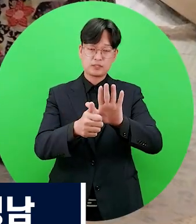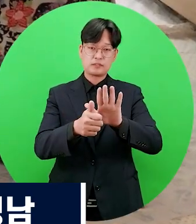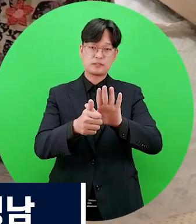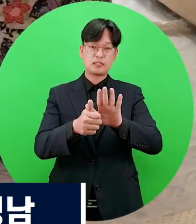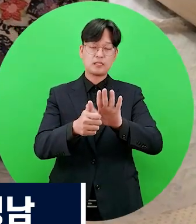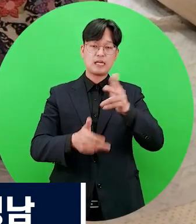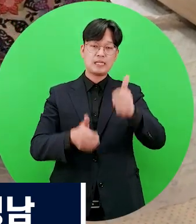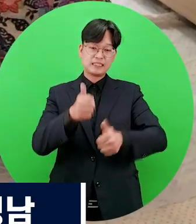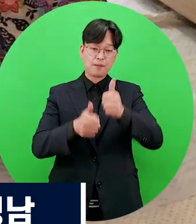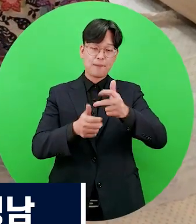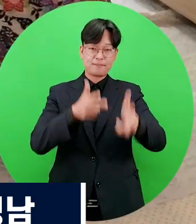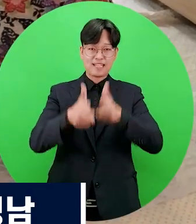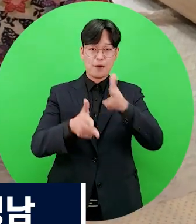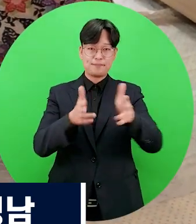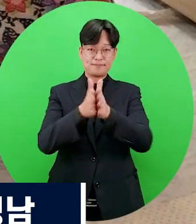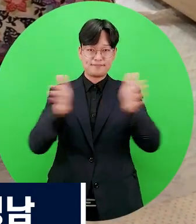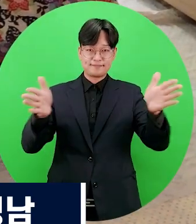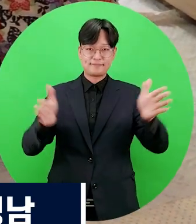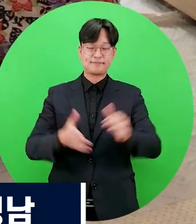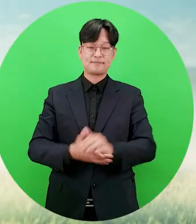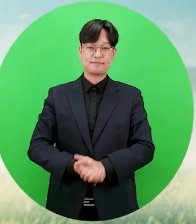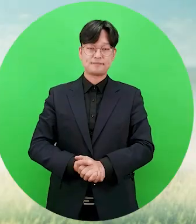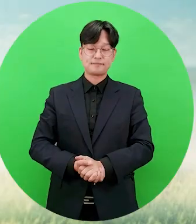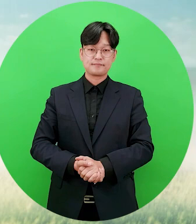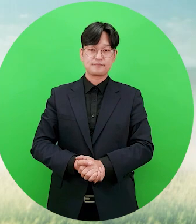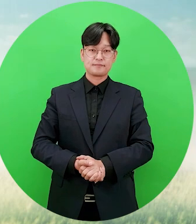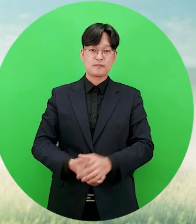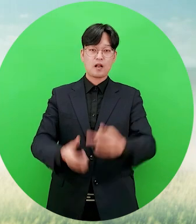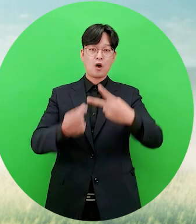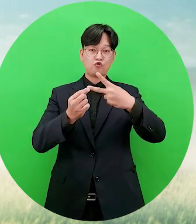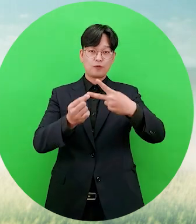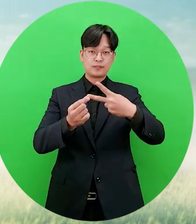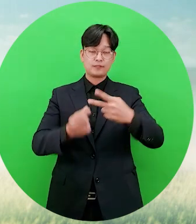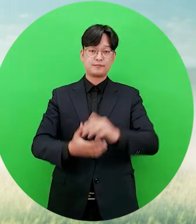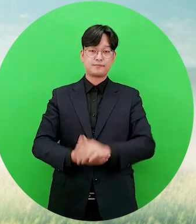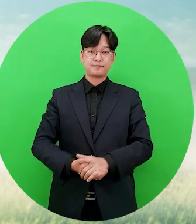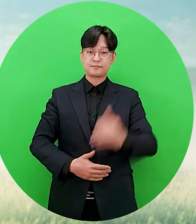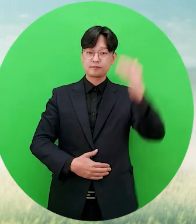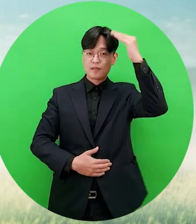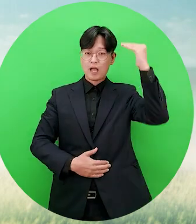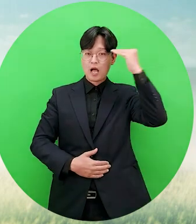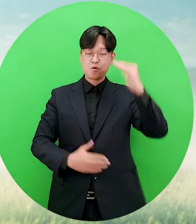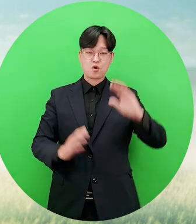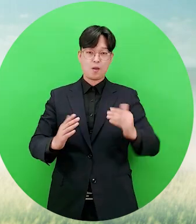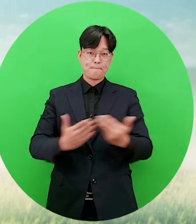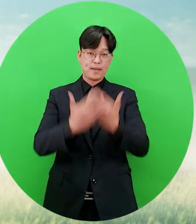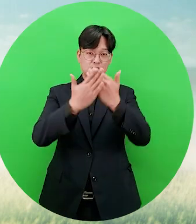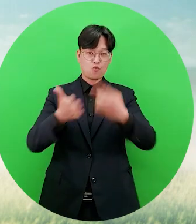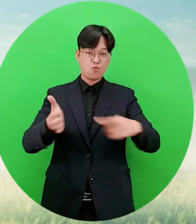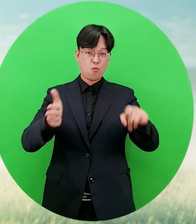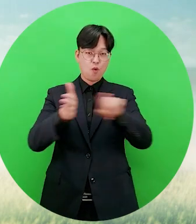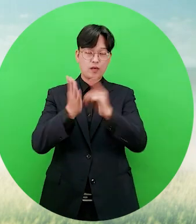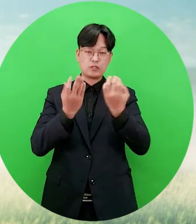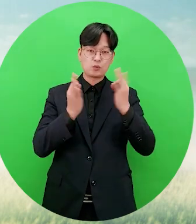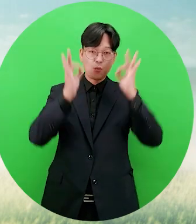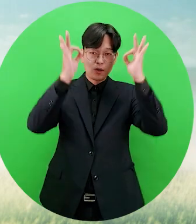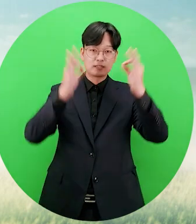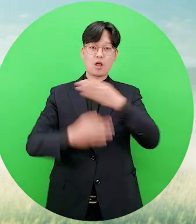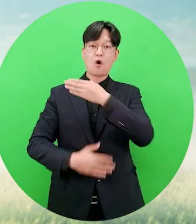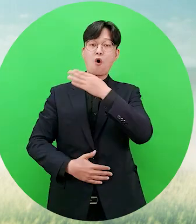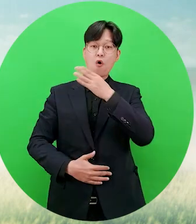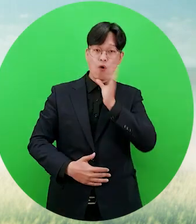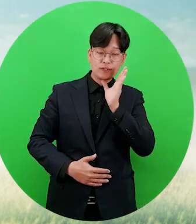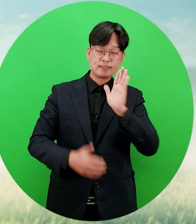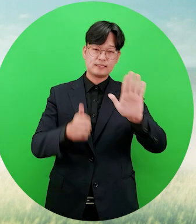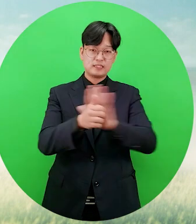시범 사업을 시작합니다. 두 번째, 대한민국 발전을 위해 노력해 오신 어르신들에